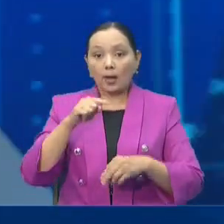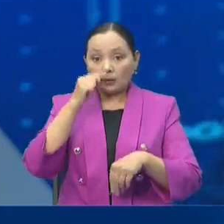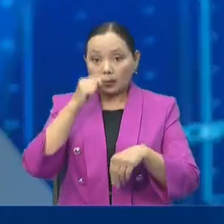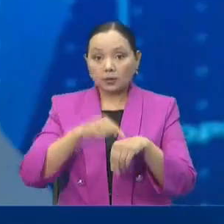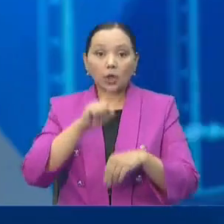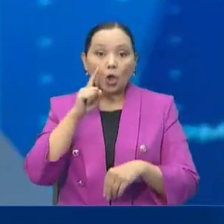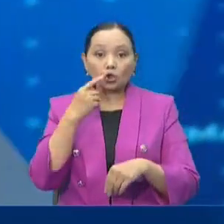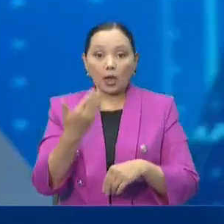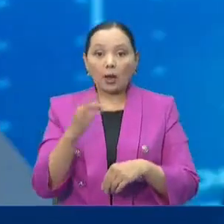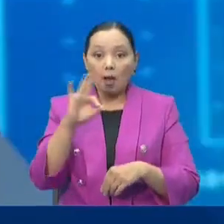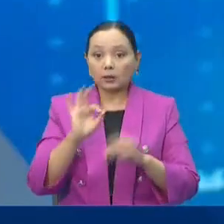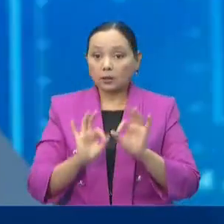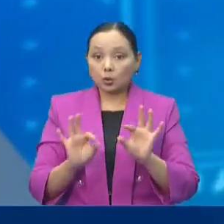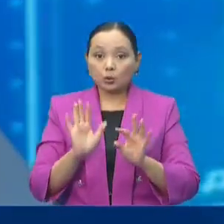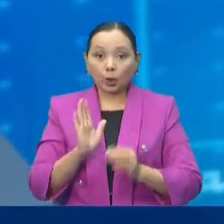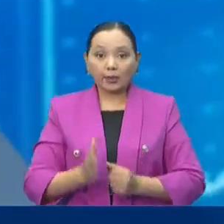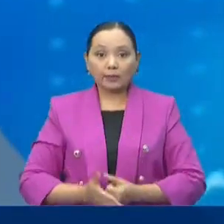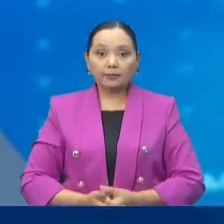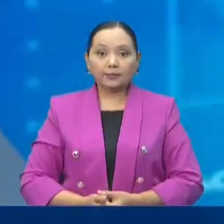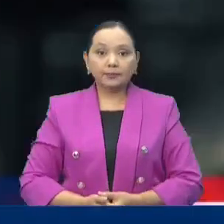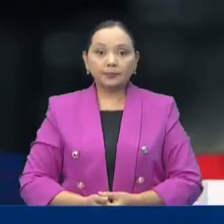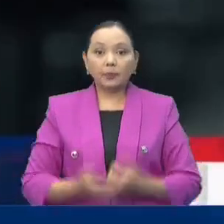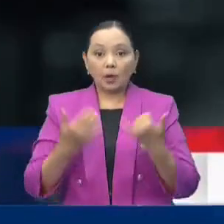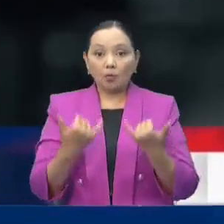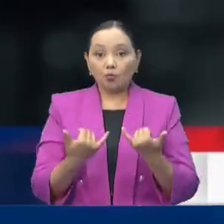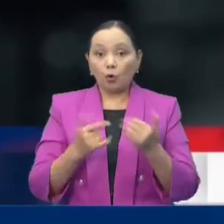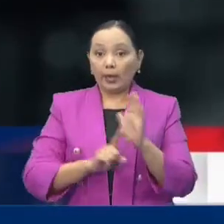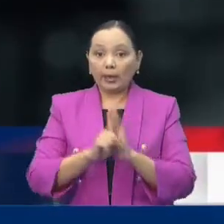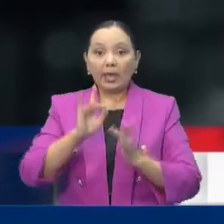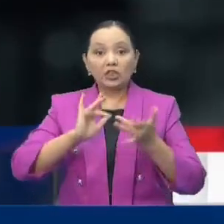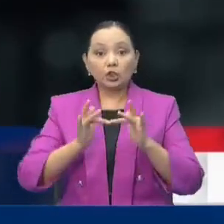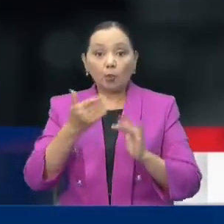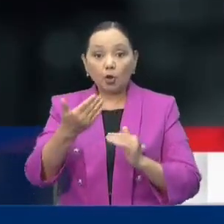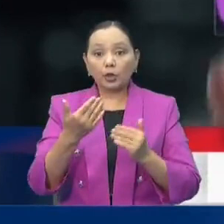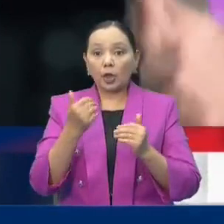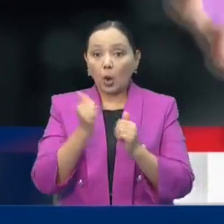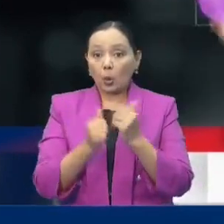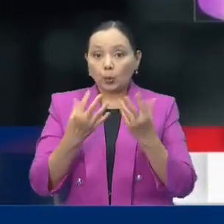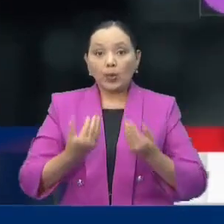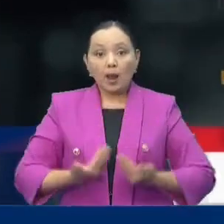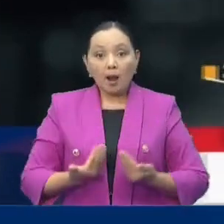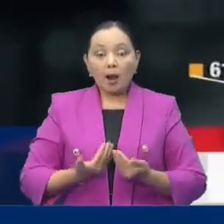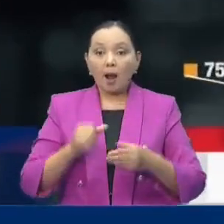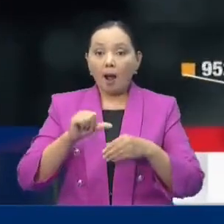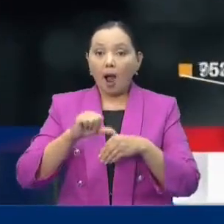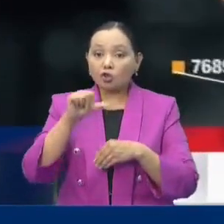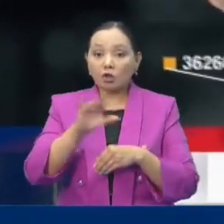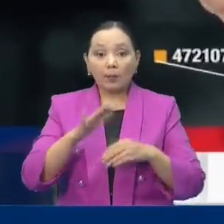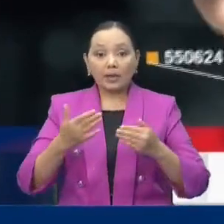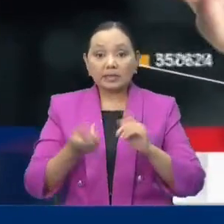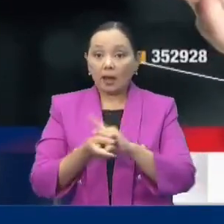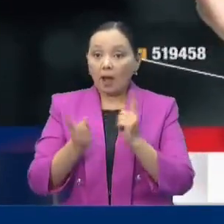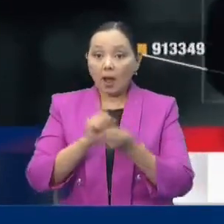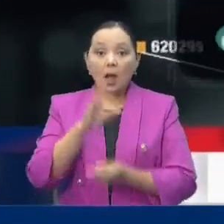qolgan yoshlar haqida so'z boradi. Bugungi kelib ijtimoiy tarmoqlar kundalik hayotimizning ajralmas qismiga